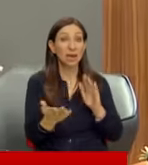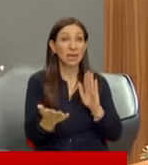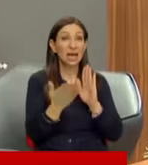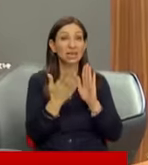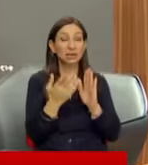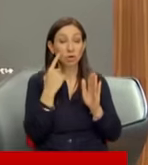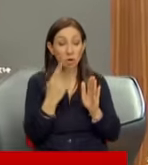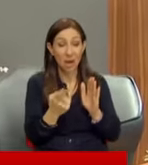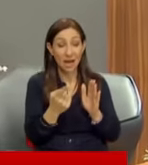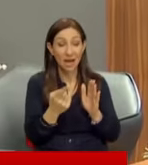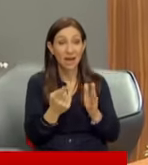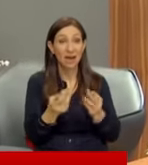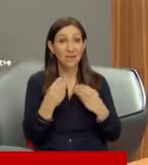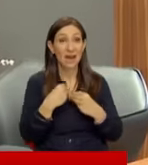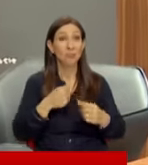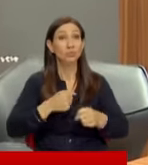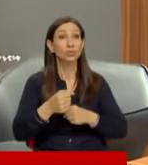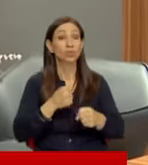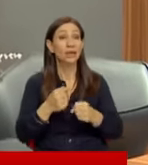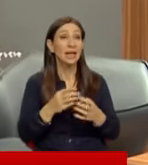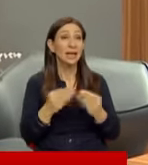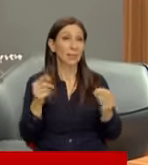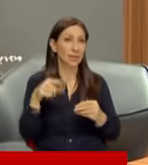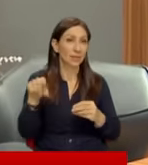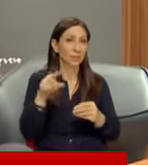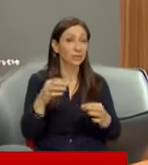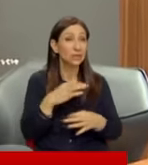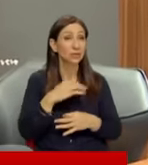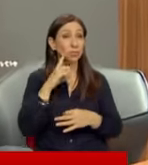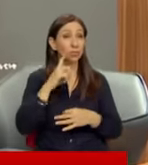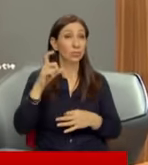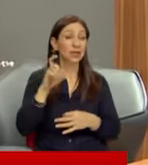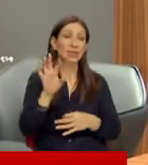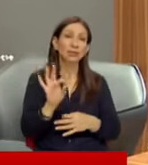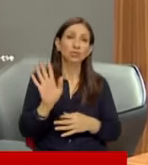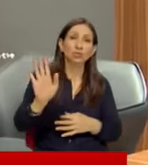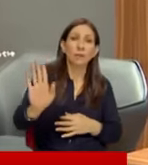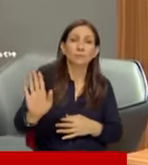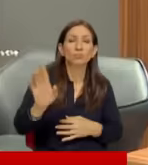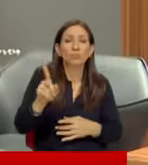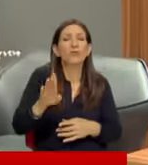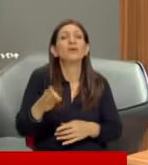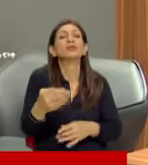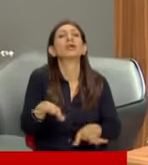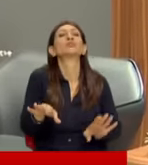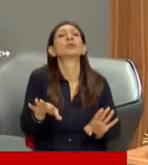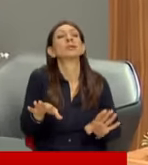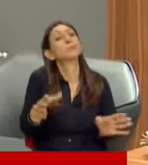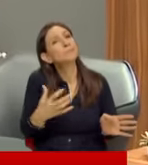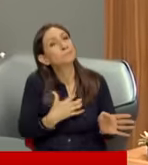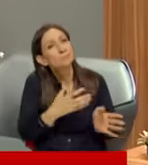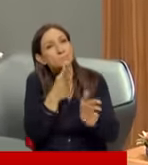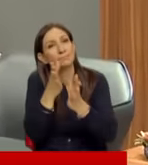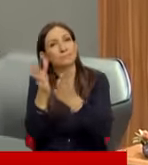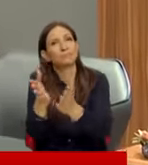karşıtı üzerinden verilen mücadeleler kaybetti. Bu Sayın Cumhurbaşkanı'nın tercihi ise ve bundan vazgeçmeyecekse